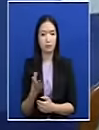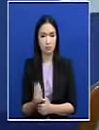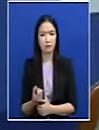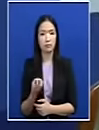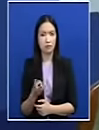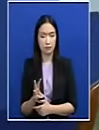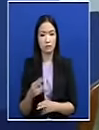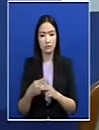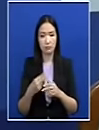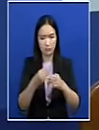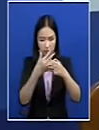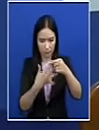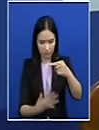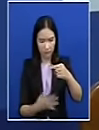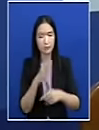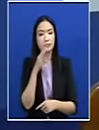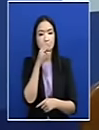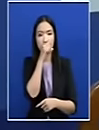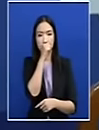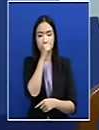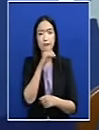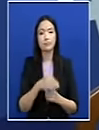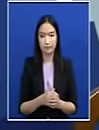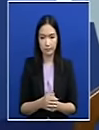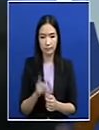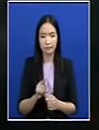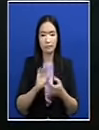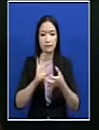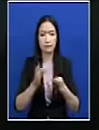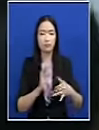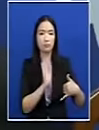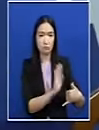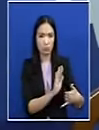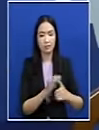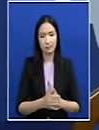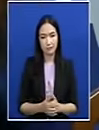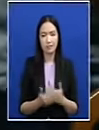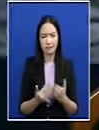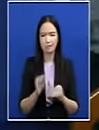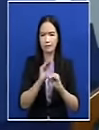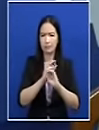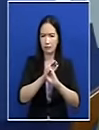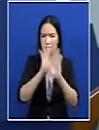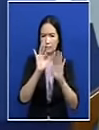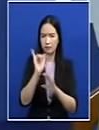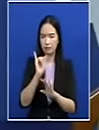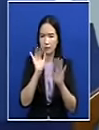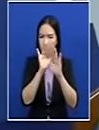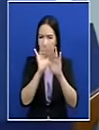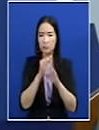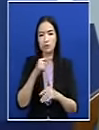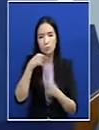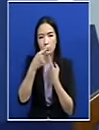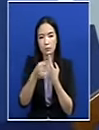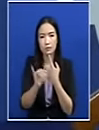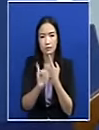16นะครับรายชื่อผมไม่เปิดเผยนะฮะผมเรียนว่าเป็นเรื่องของบุคคลนะแล้วเราก็ยังไม่ชัดเจนว่าเขาทำผิดหรือไม่เพราะนั้นเราคงไม่